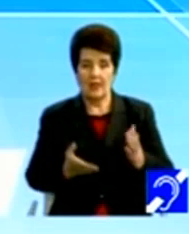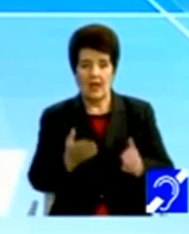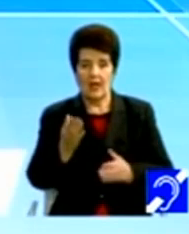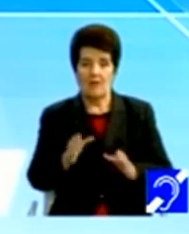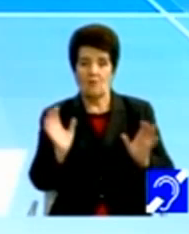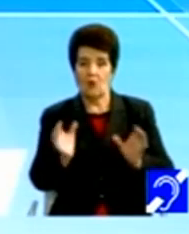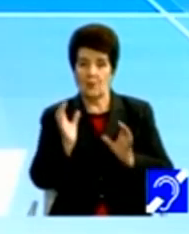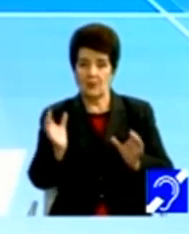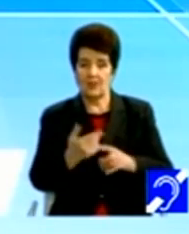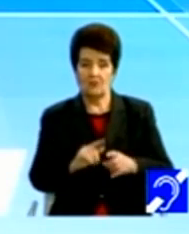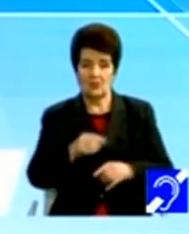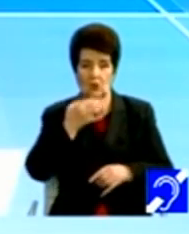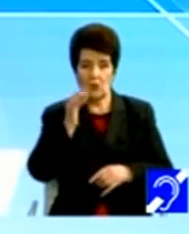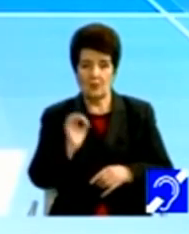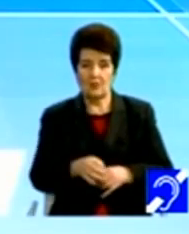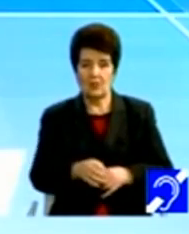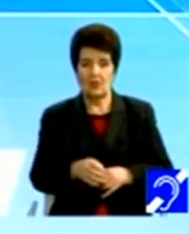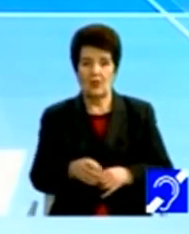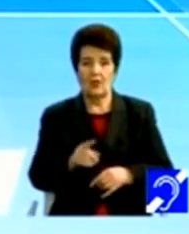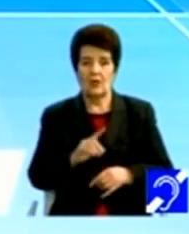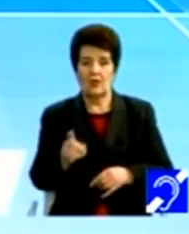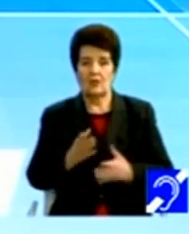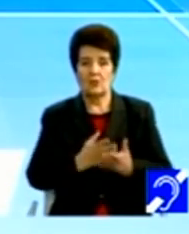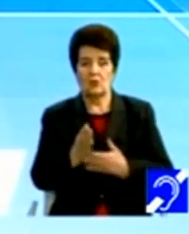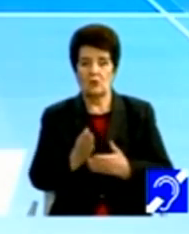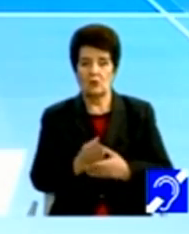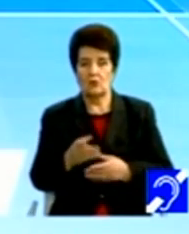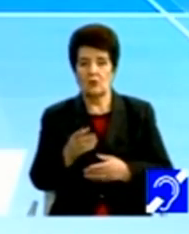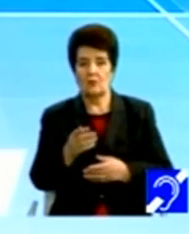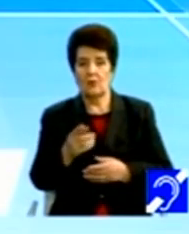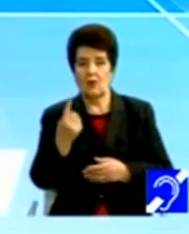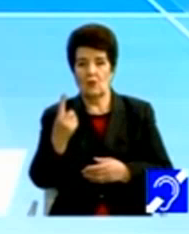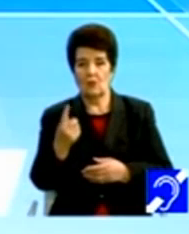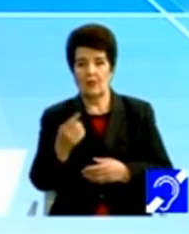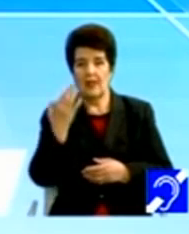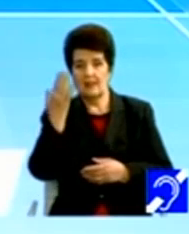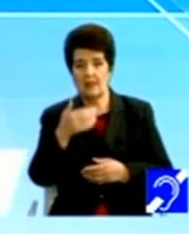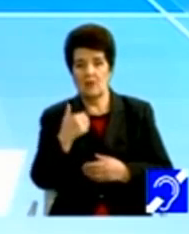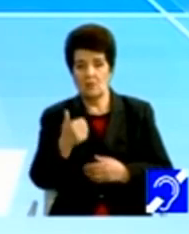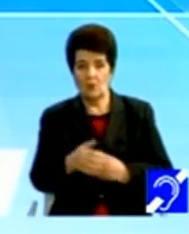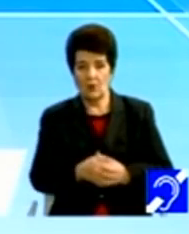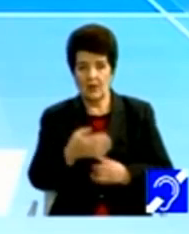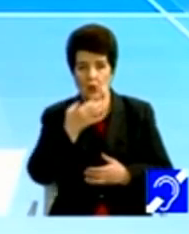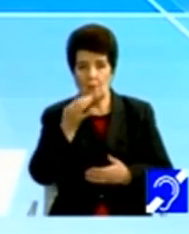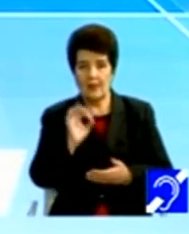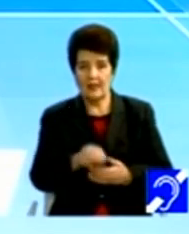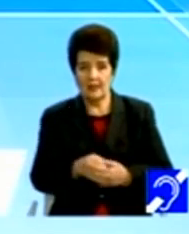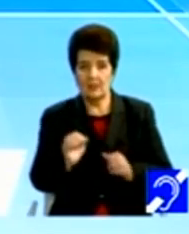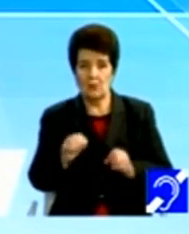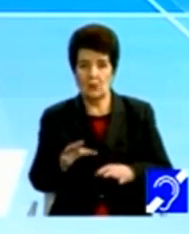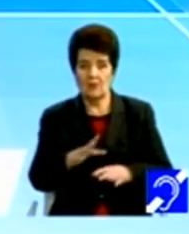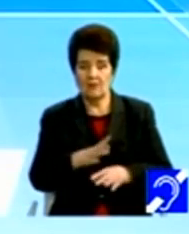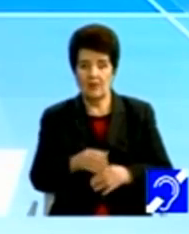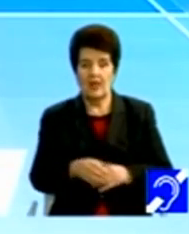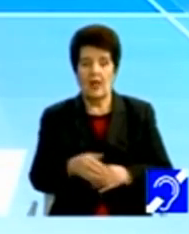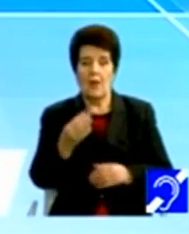păstra aceste competențe extinse, puse în slujba unui ideal și a unei idei bune, aceste competențe pot fi